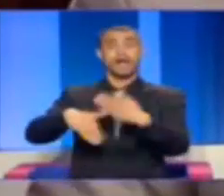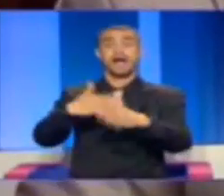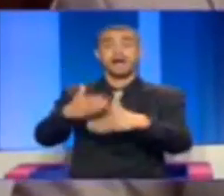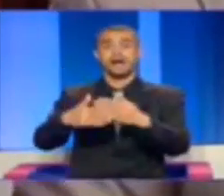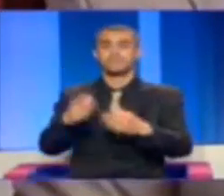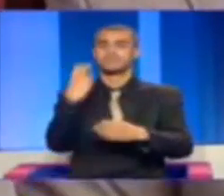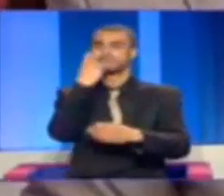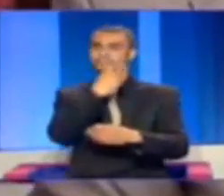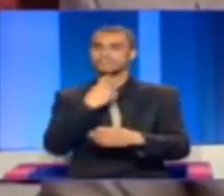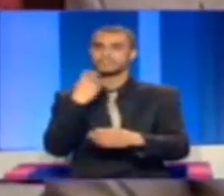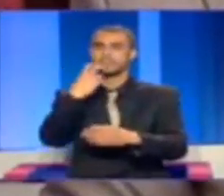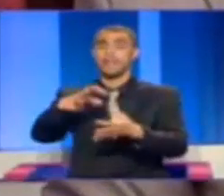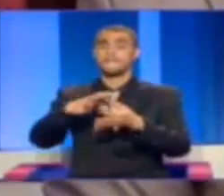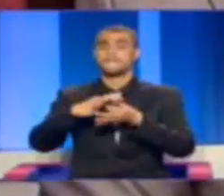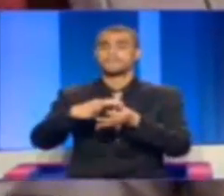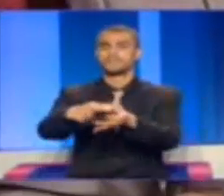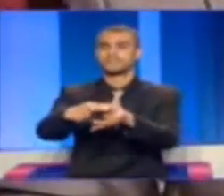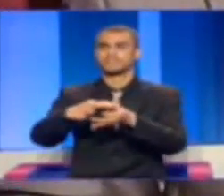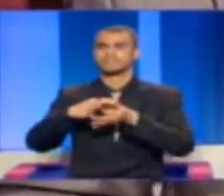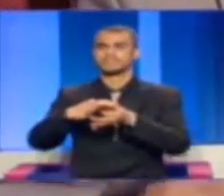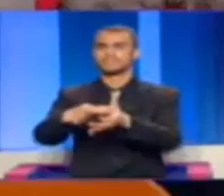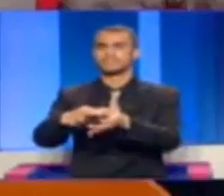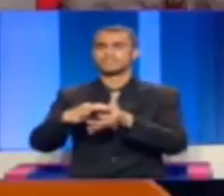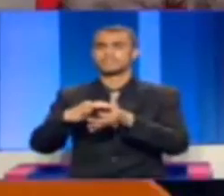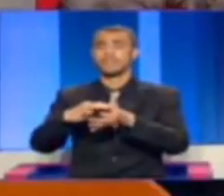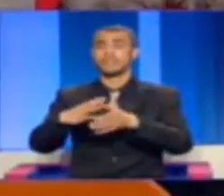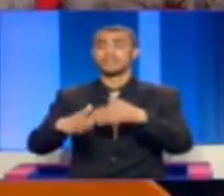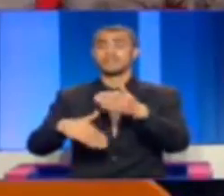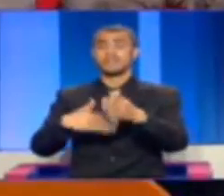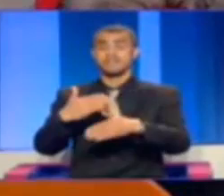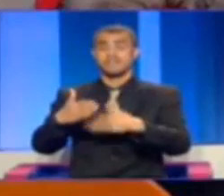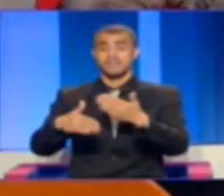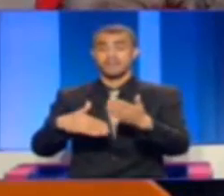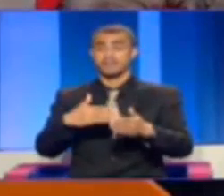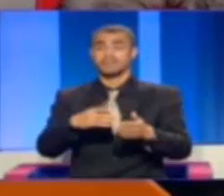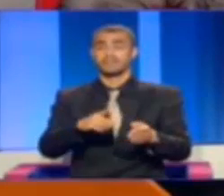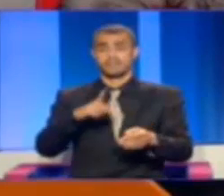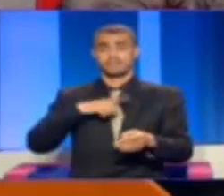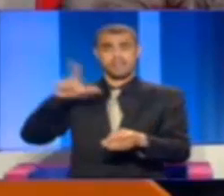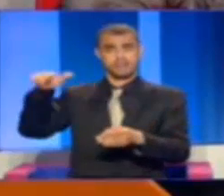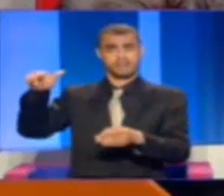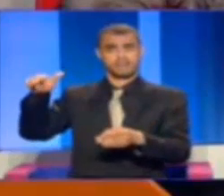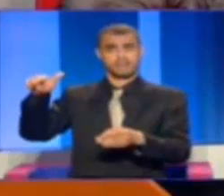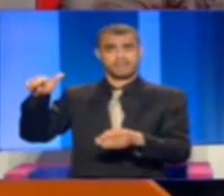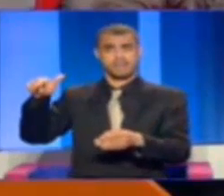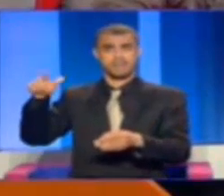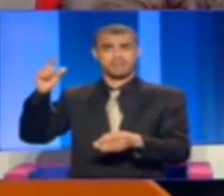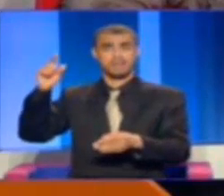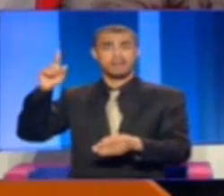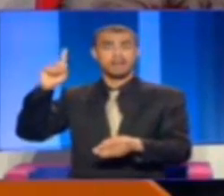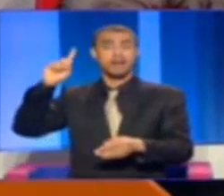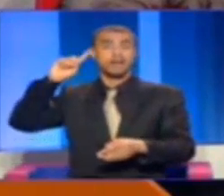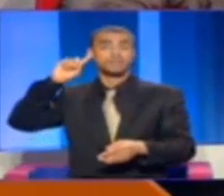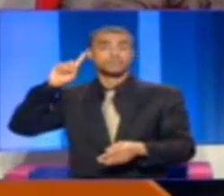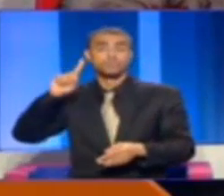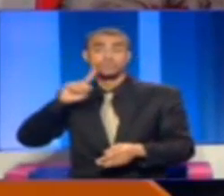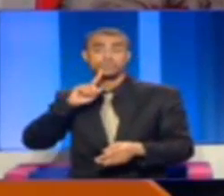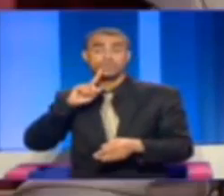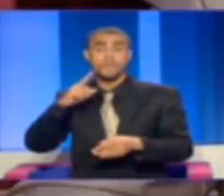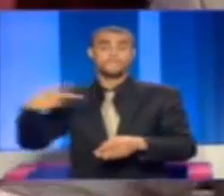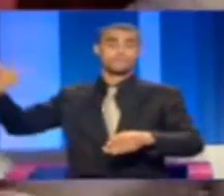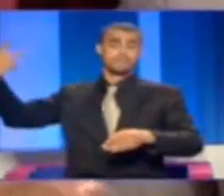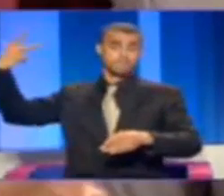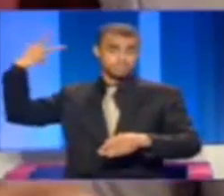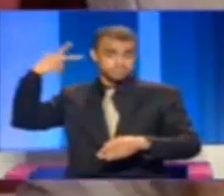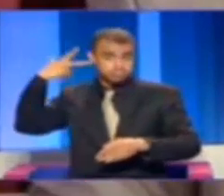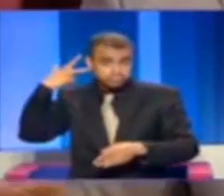لانه الطبيب سي فغي كيقول لك انا عمليتي نجحت، ولكن للاسف كنشوفوا روبورتاج في التلفازه كيجيبوا الطفل كيقول لك ها الطفل ها هو راه